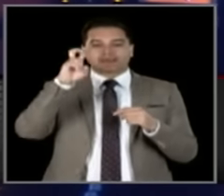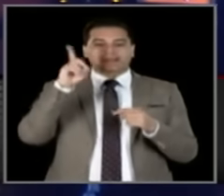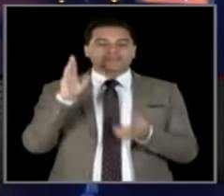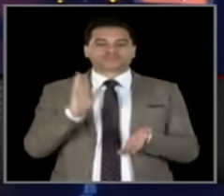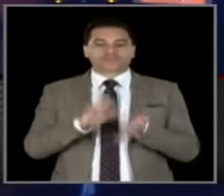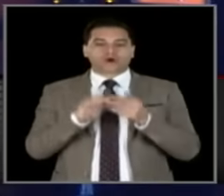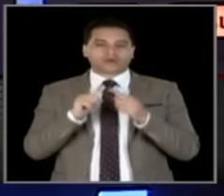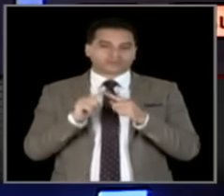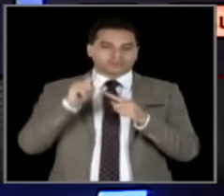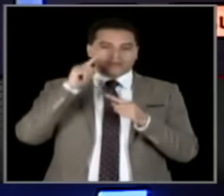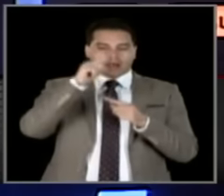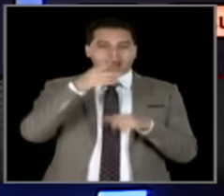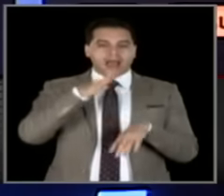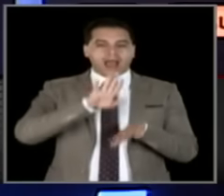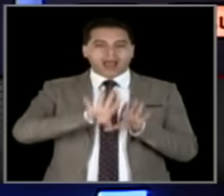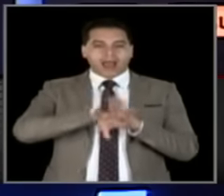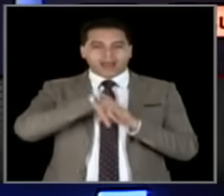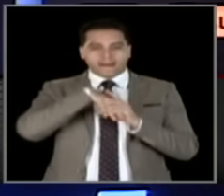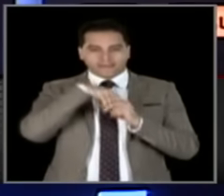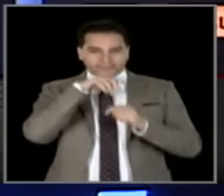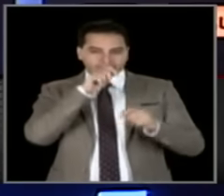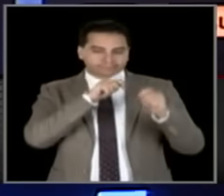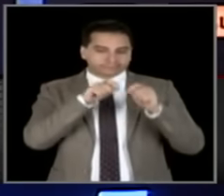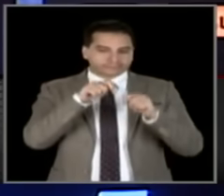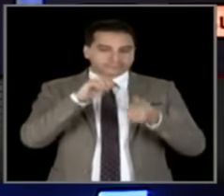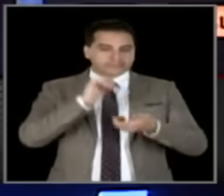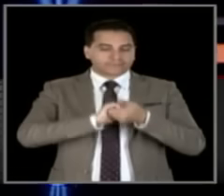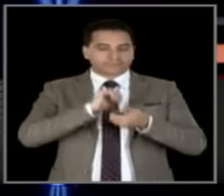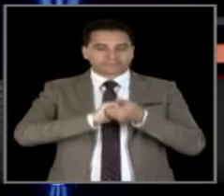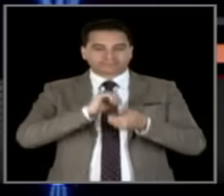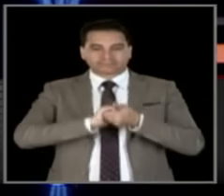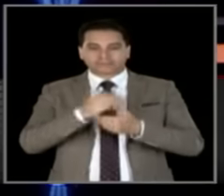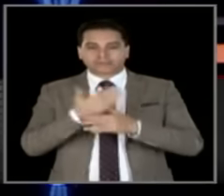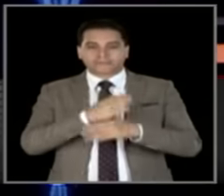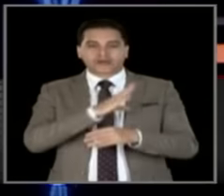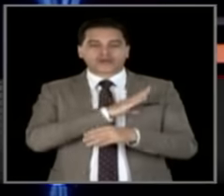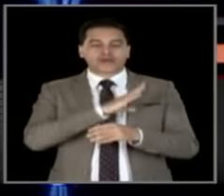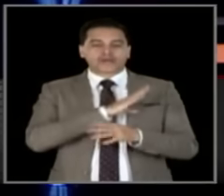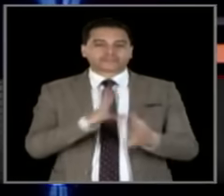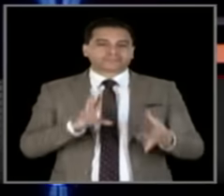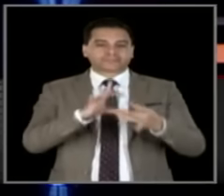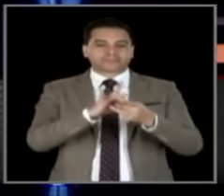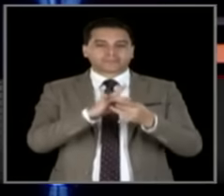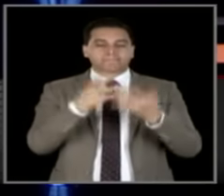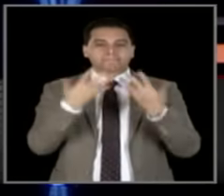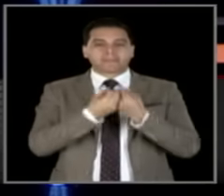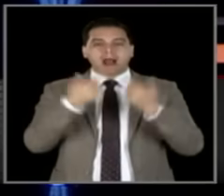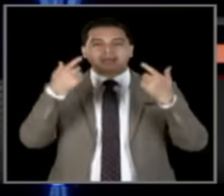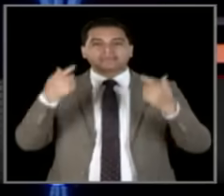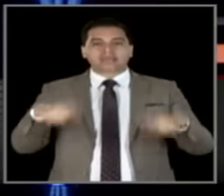سافرت للبلد دي وأسست الجيش علشان يعملوا هجمات في دول